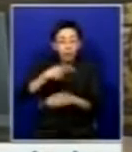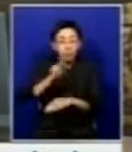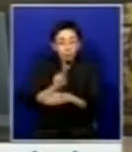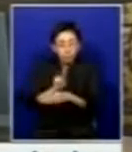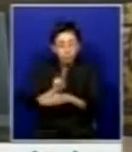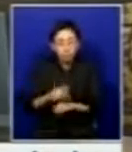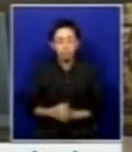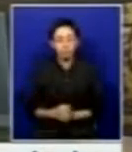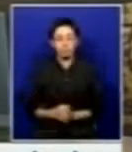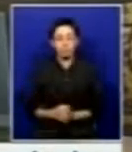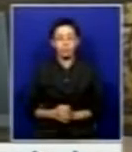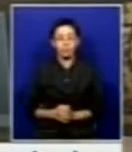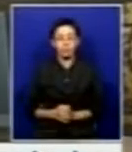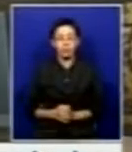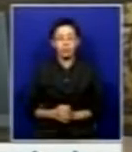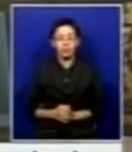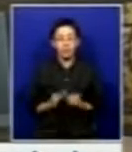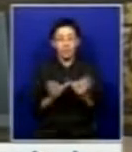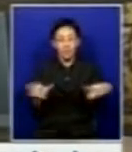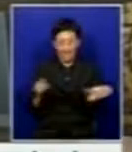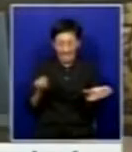ครับคน